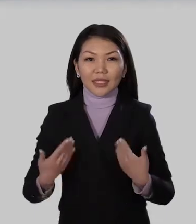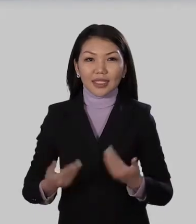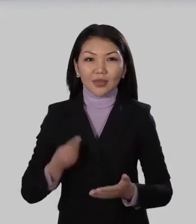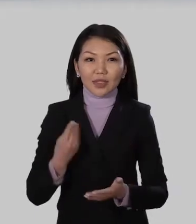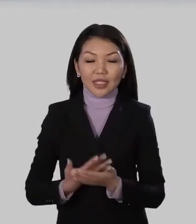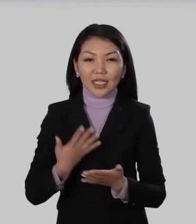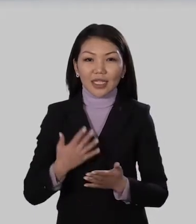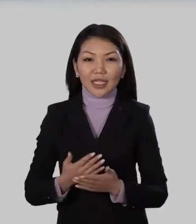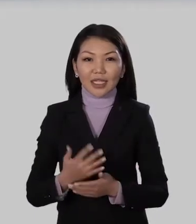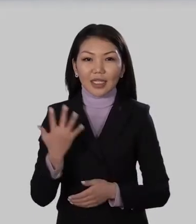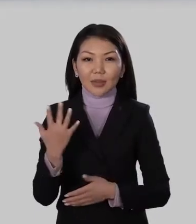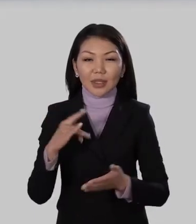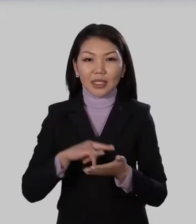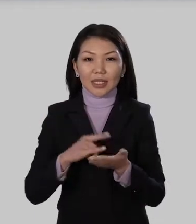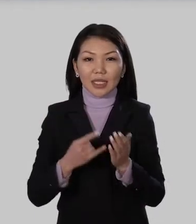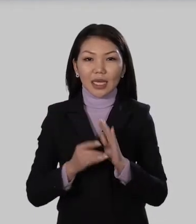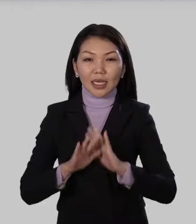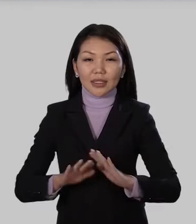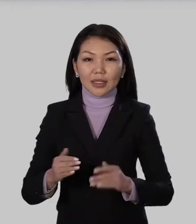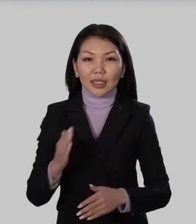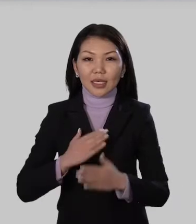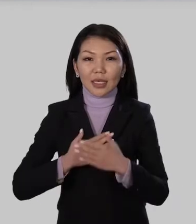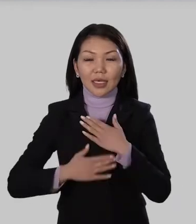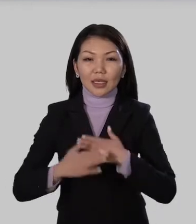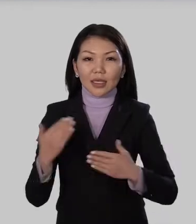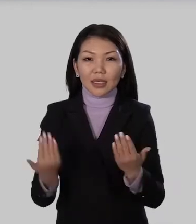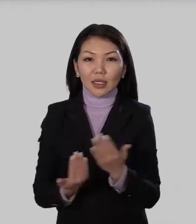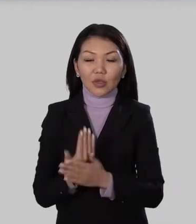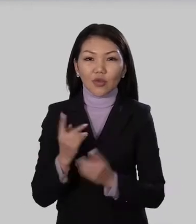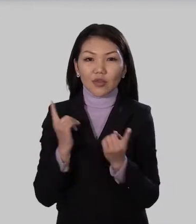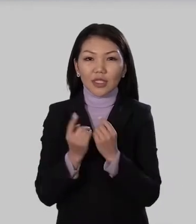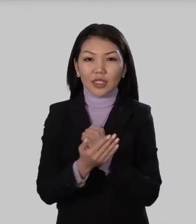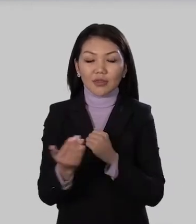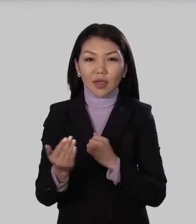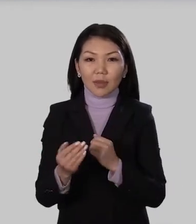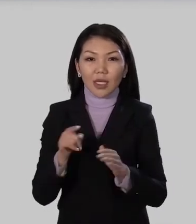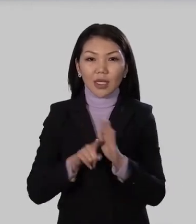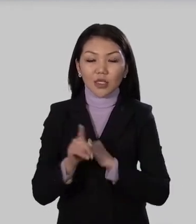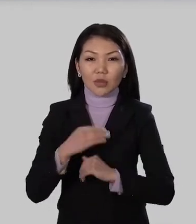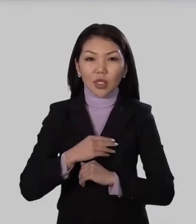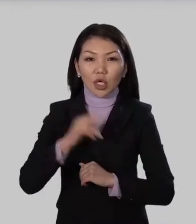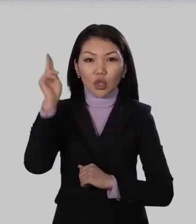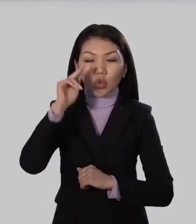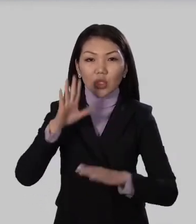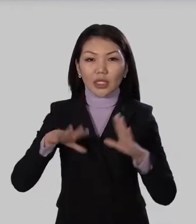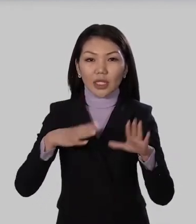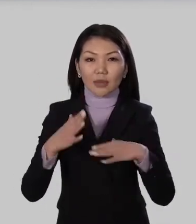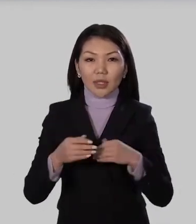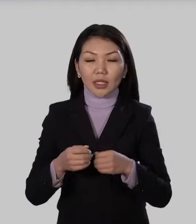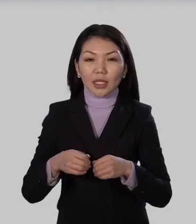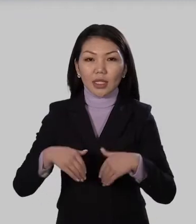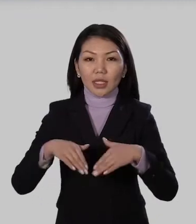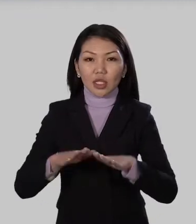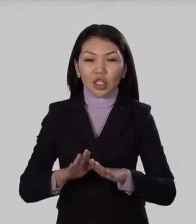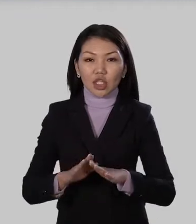Здравствуйте, дорогие пятиклассники! Я рада новой встрече с вами. Начнем наш урок с разминки. Решите